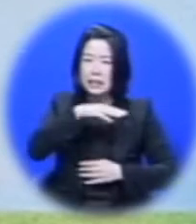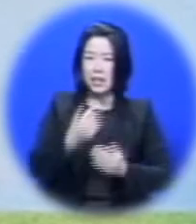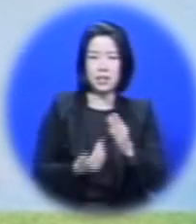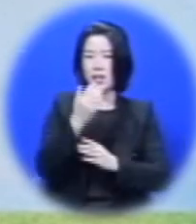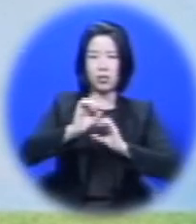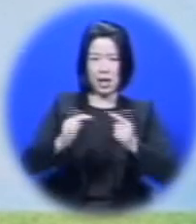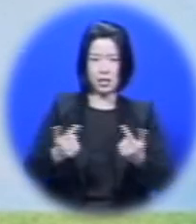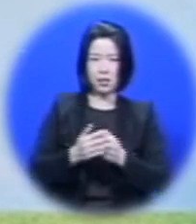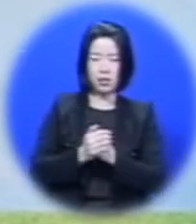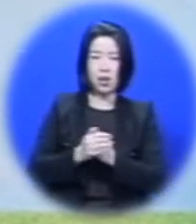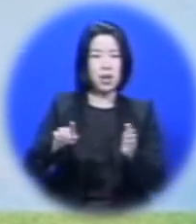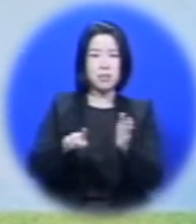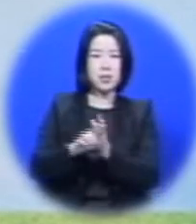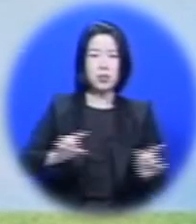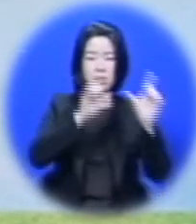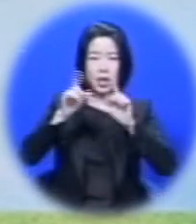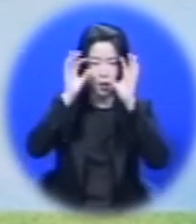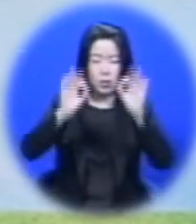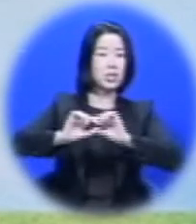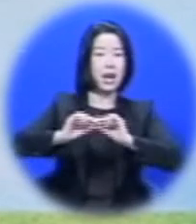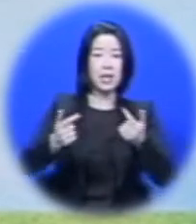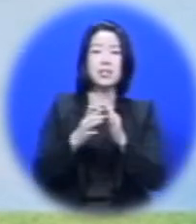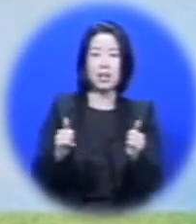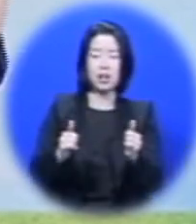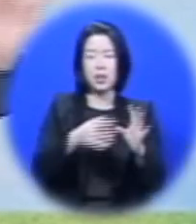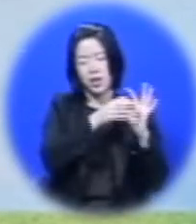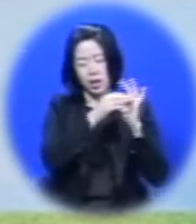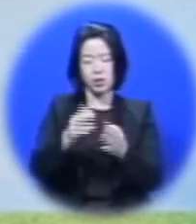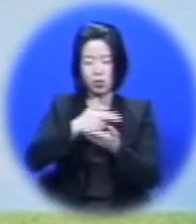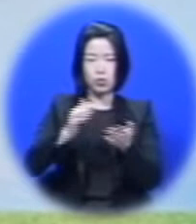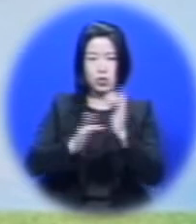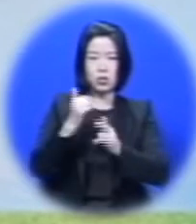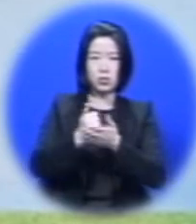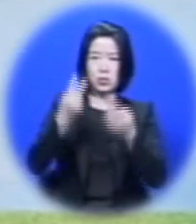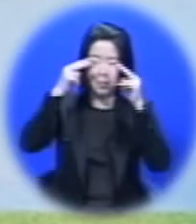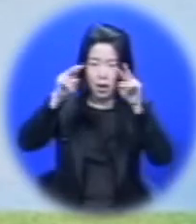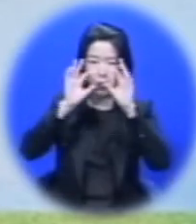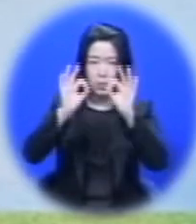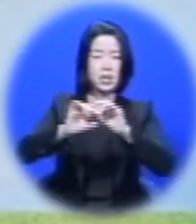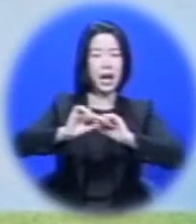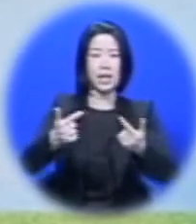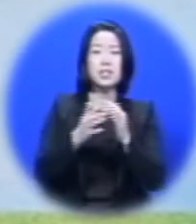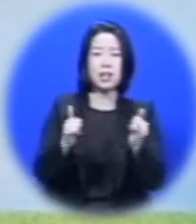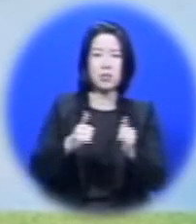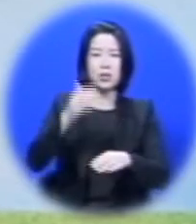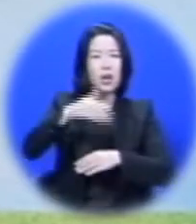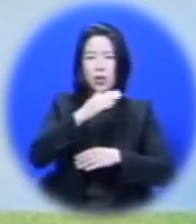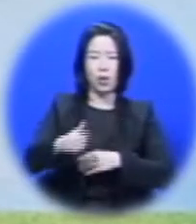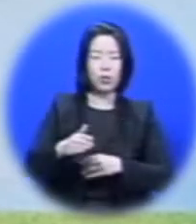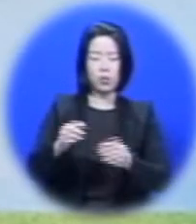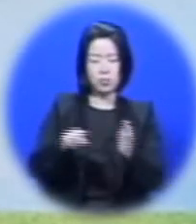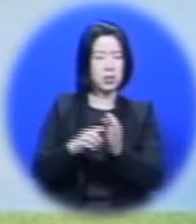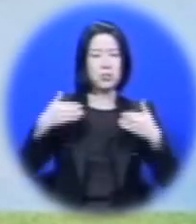아닙니다. 믿음으로 살아보지 않은 사람, 끊임없이 주 예수님을 바라보지 않는 사람은 결코 믿음이 커질